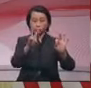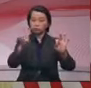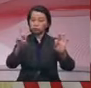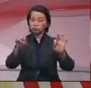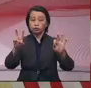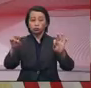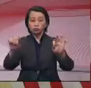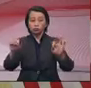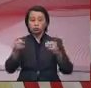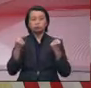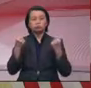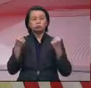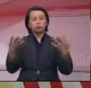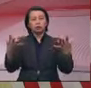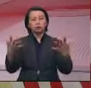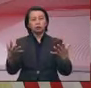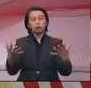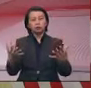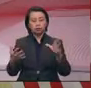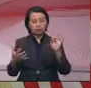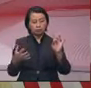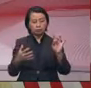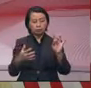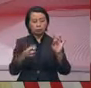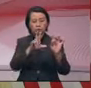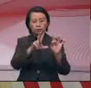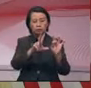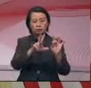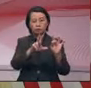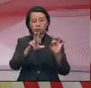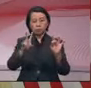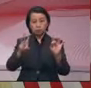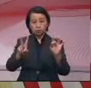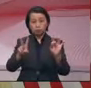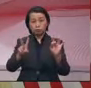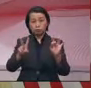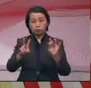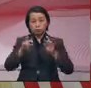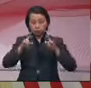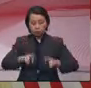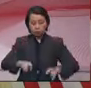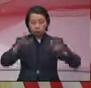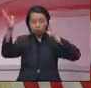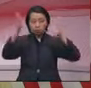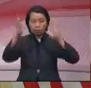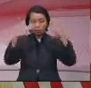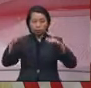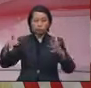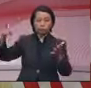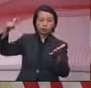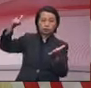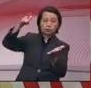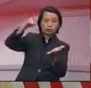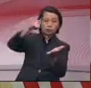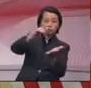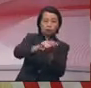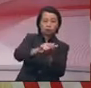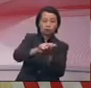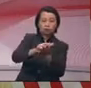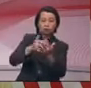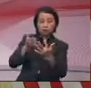2020 sebanyak ataupun seramai 832 rakyat kita telah pulang ke tanah air